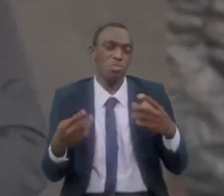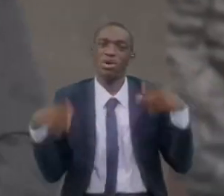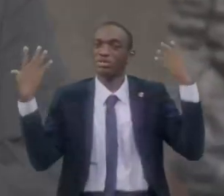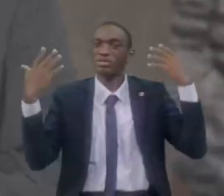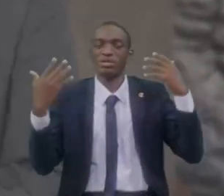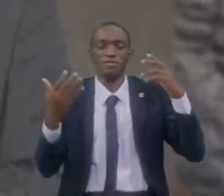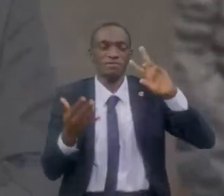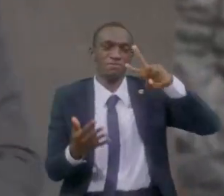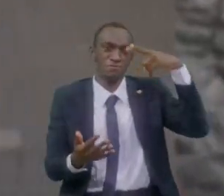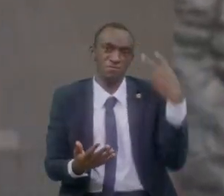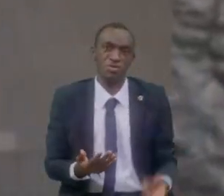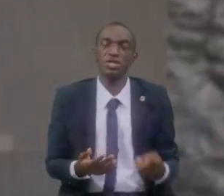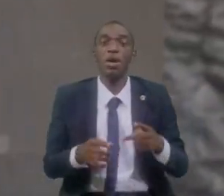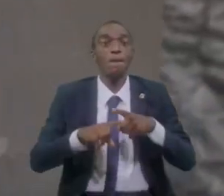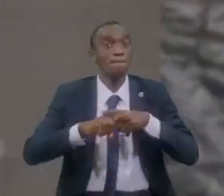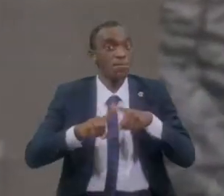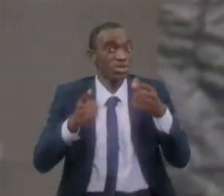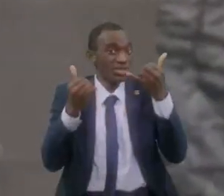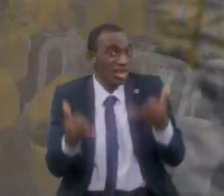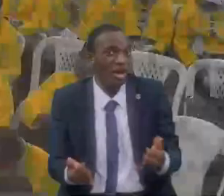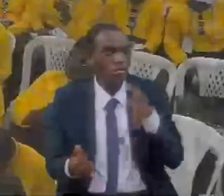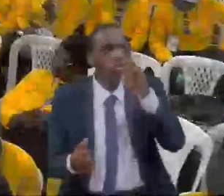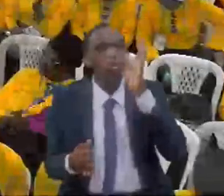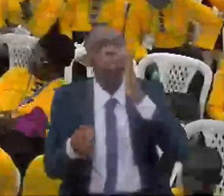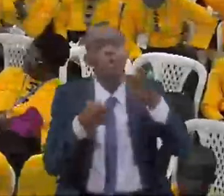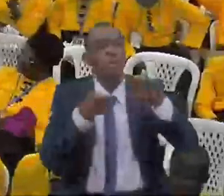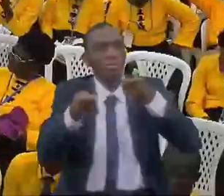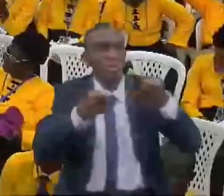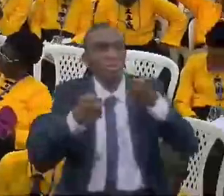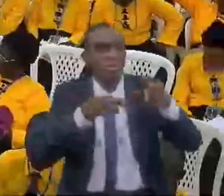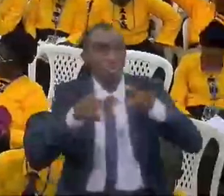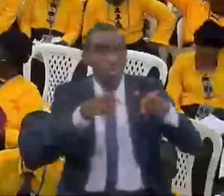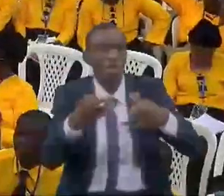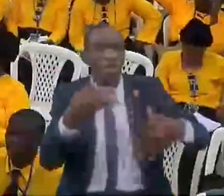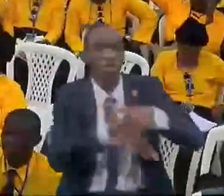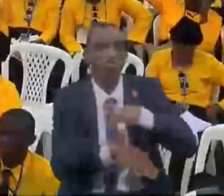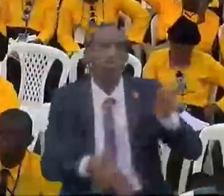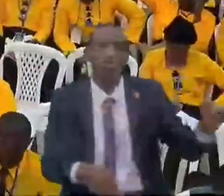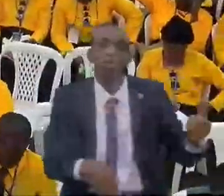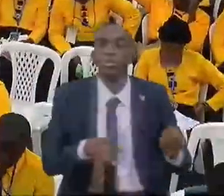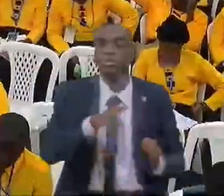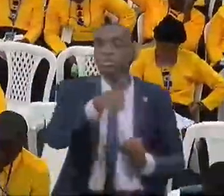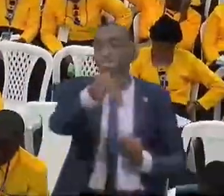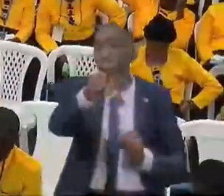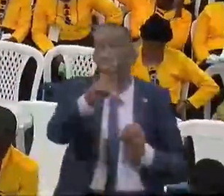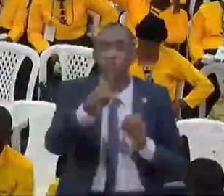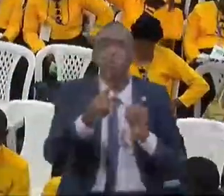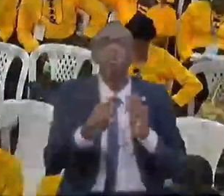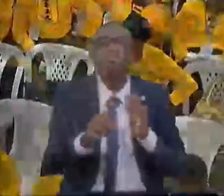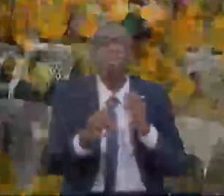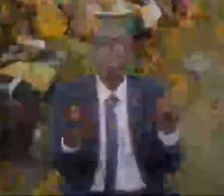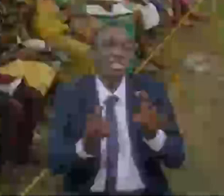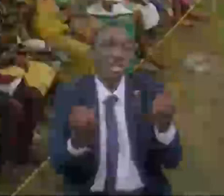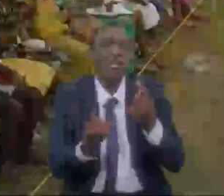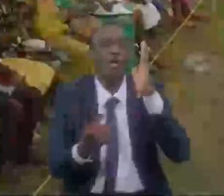étais par terre. Mais maintenant, tu régneras sur eux. Le péché ne régnera